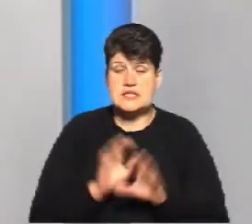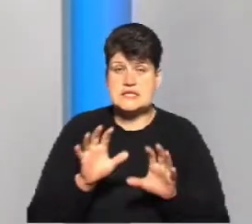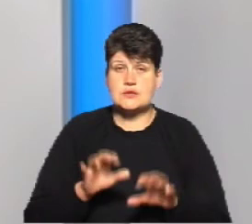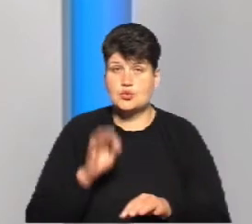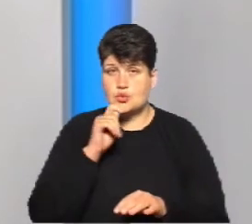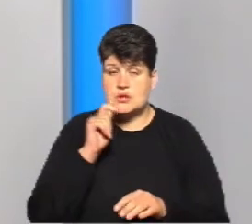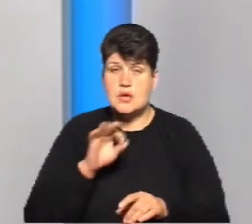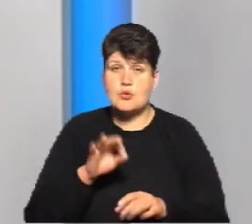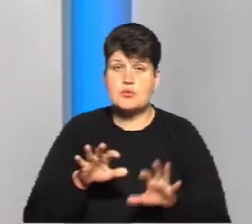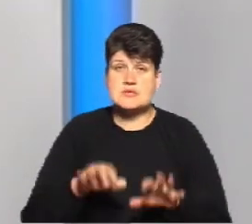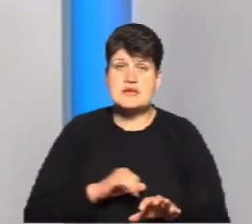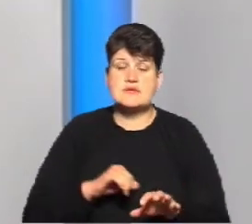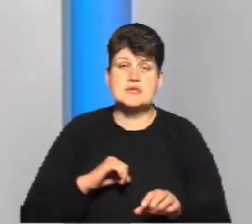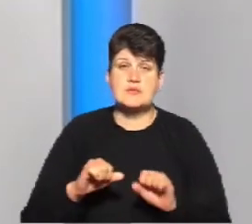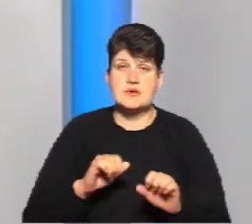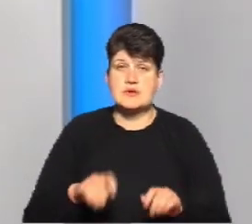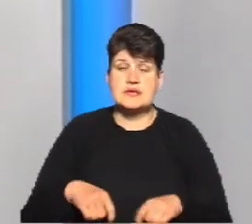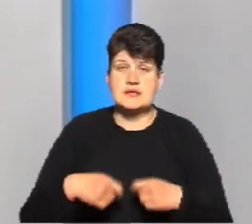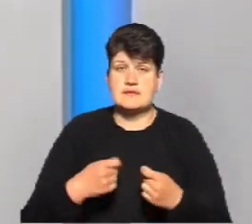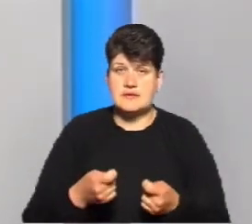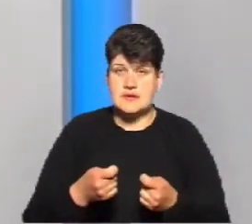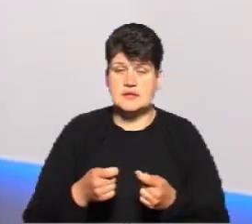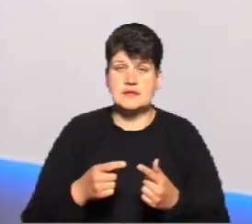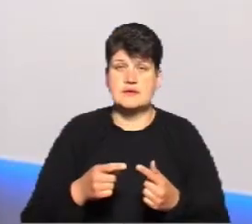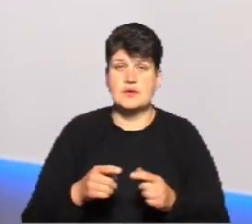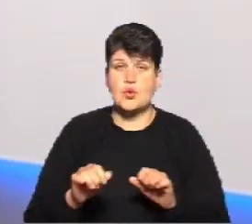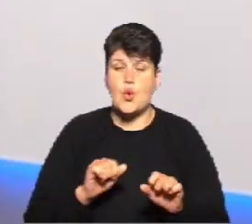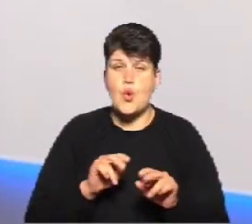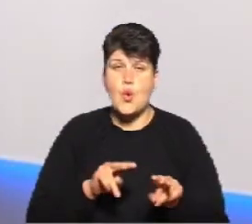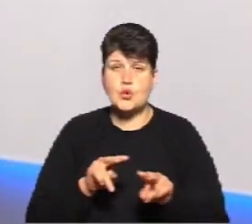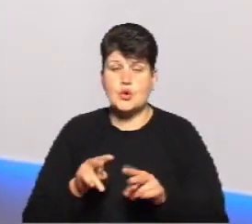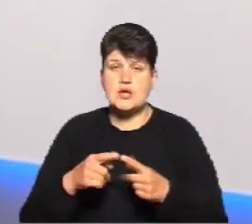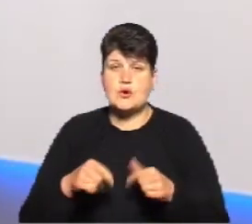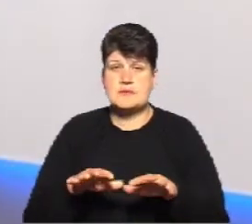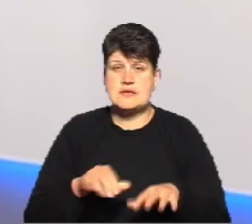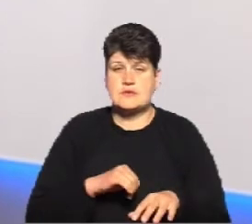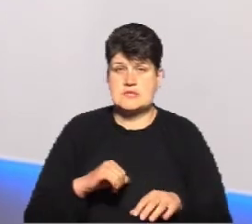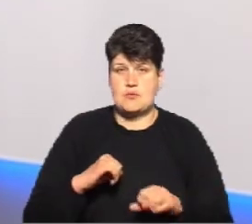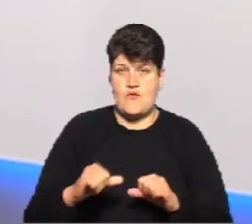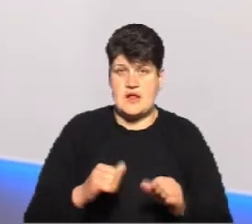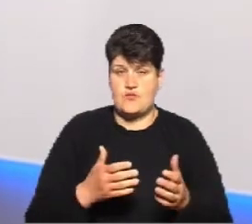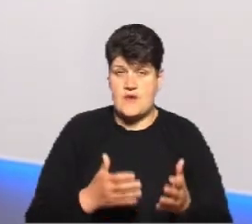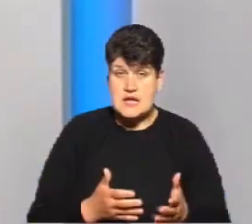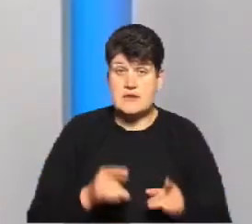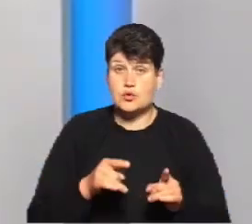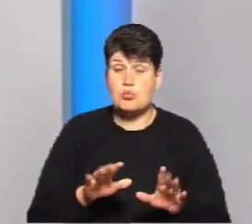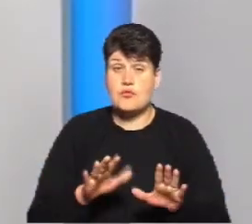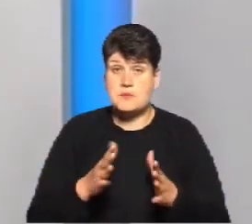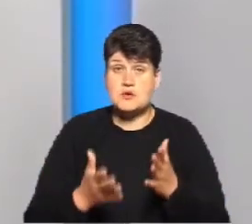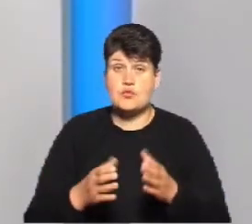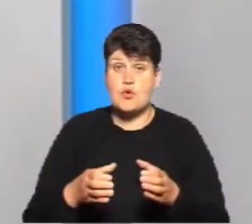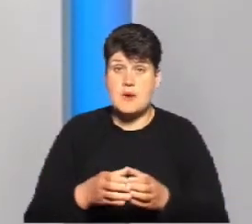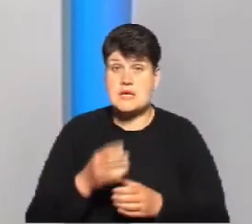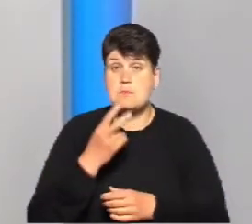Україні, який покладав самоврядний контроль на органи місцевого самоврядування. Тобто в такому випадку, навіть якщо громаді бачать, що